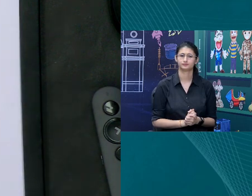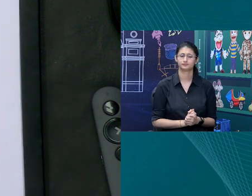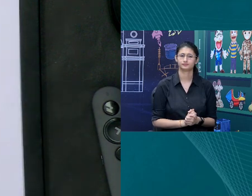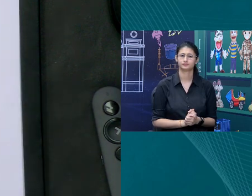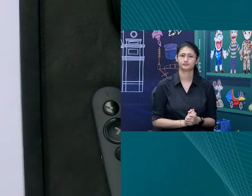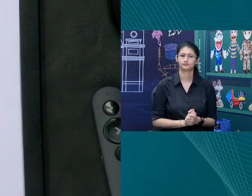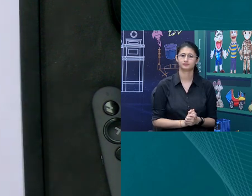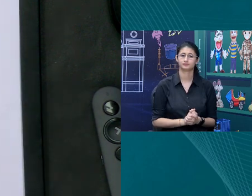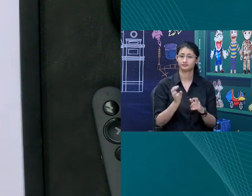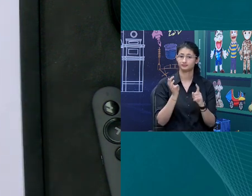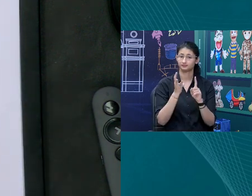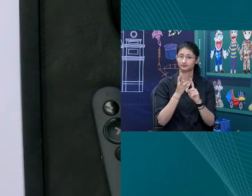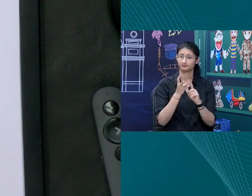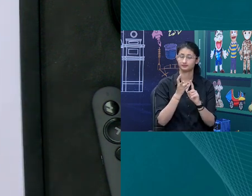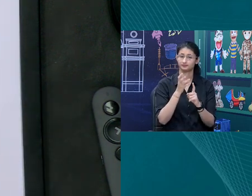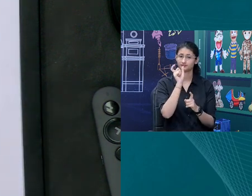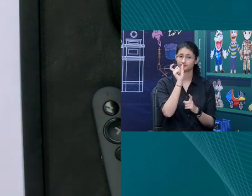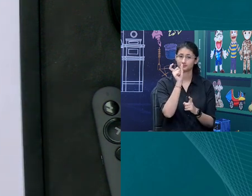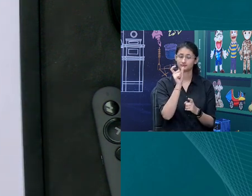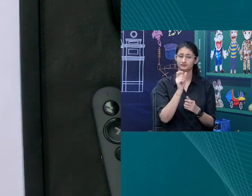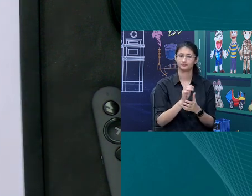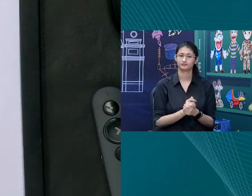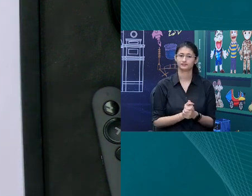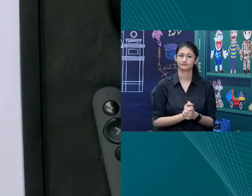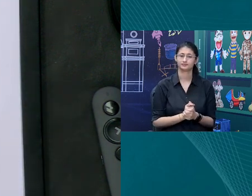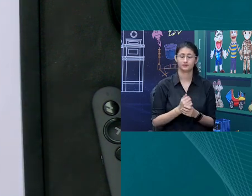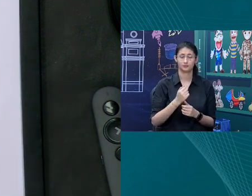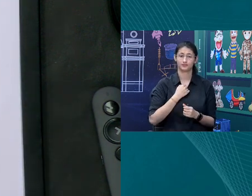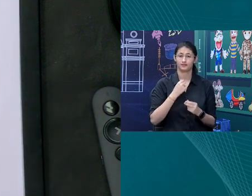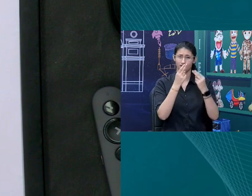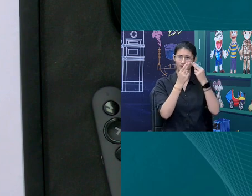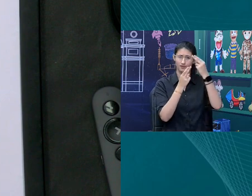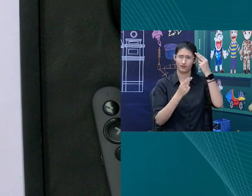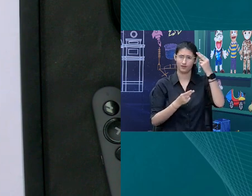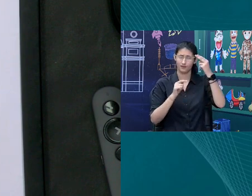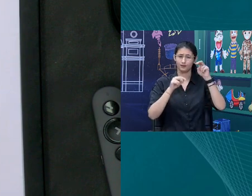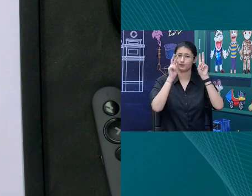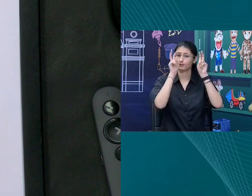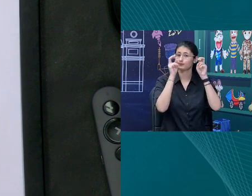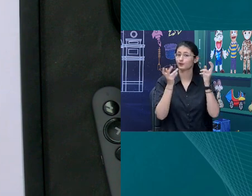अब एक और शब्द है जो की हमारे पाठ के शीर्षक में ही है